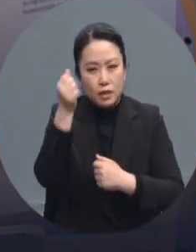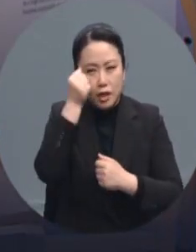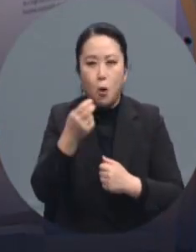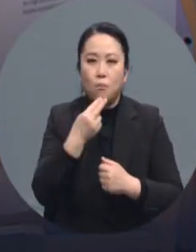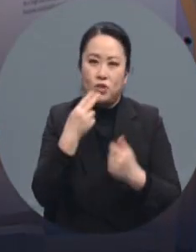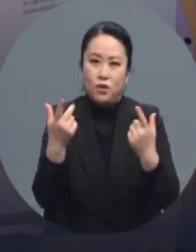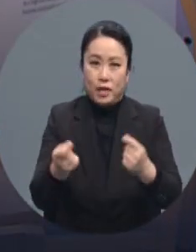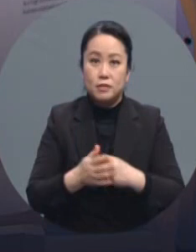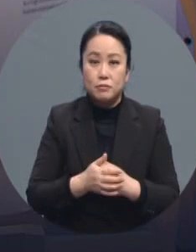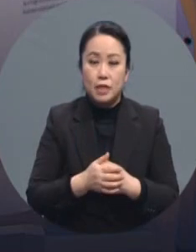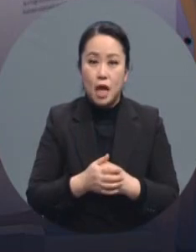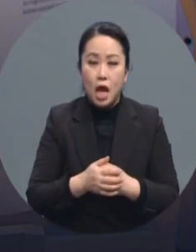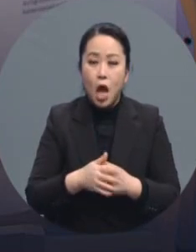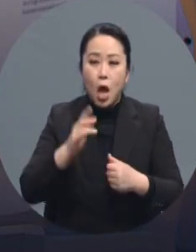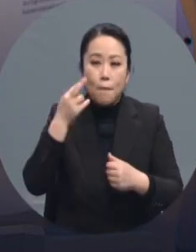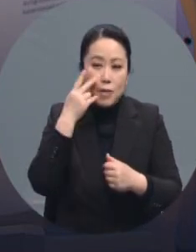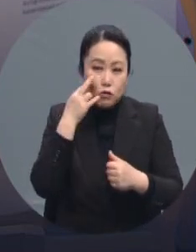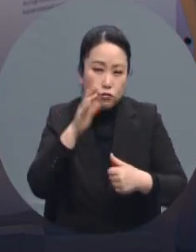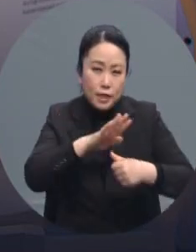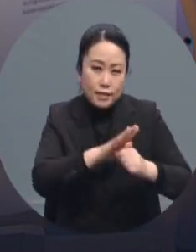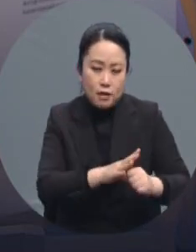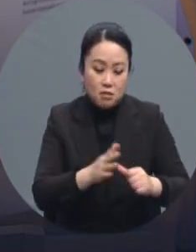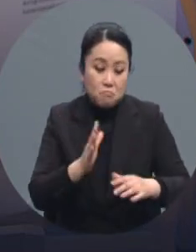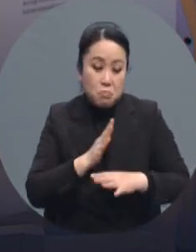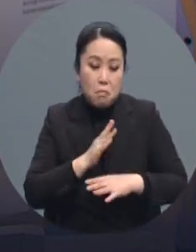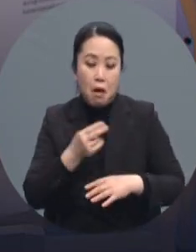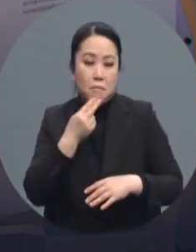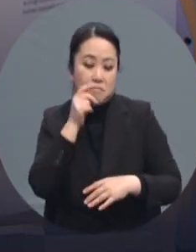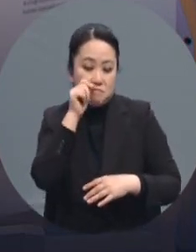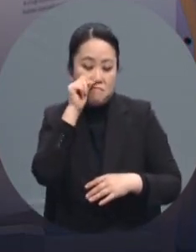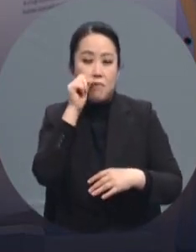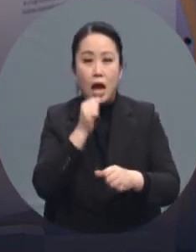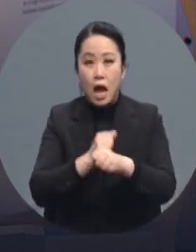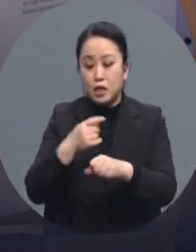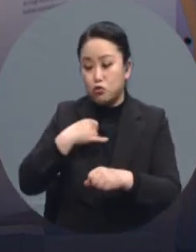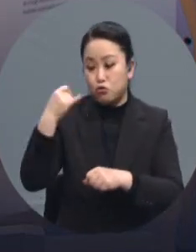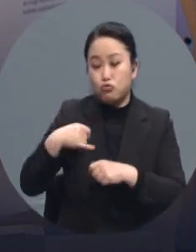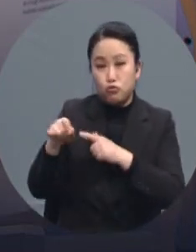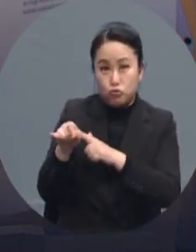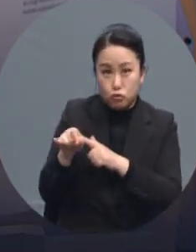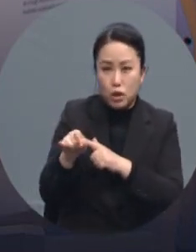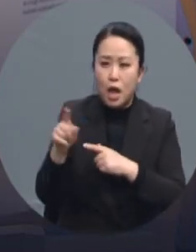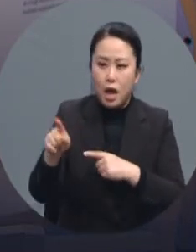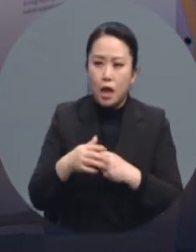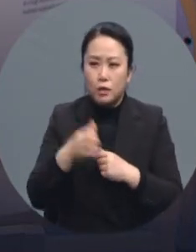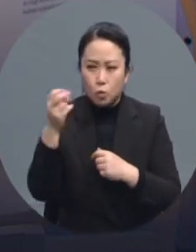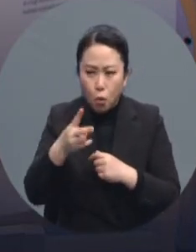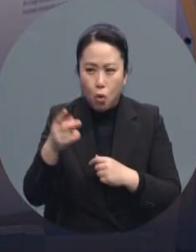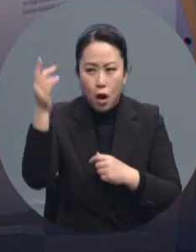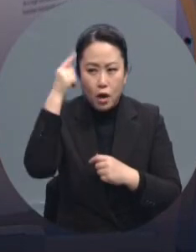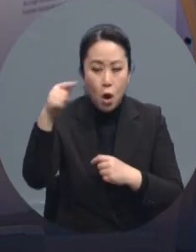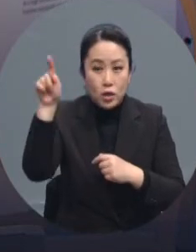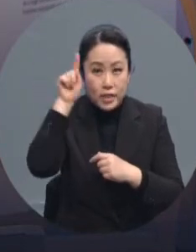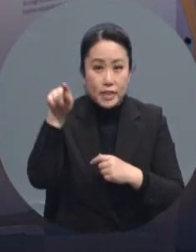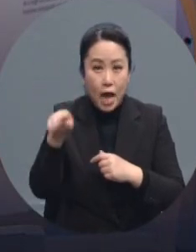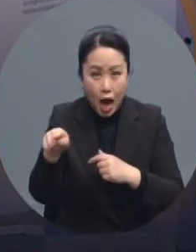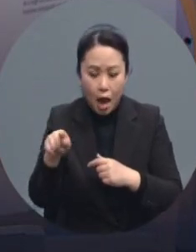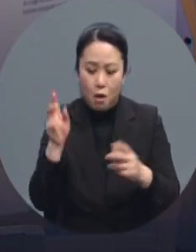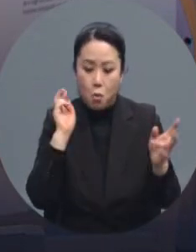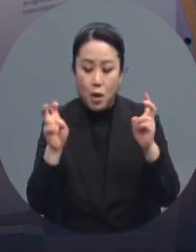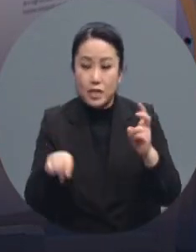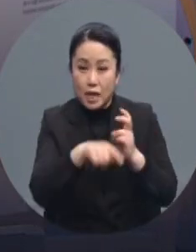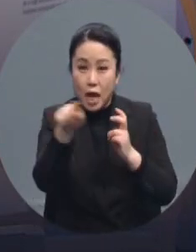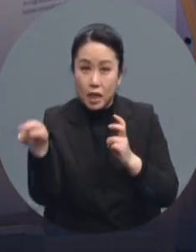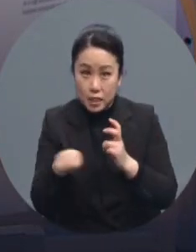또 러시아 항의 기양을 하는데 그 미국의 제재를 꺼려하지 않는 러시아 선사와